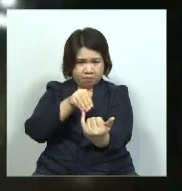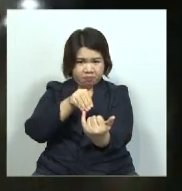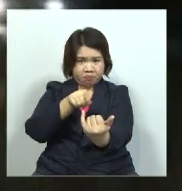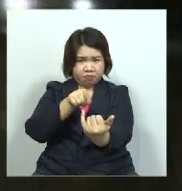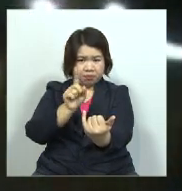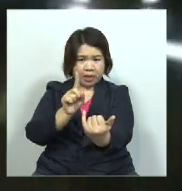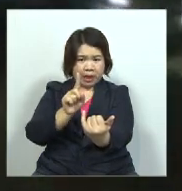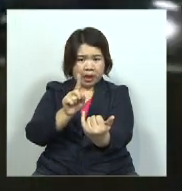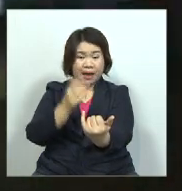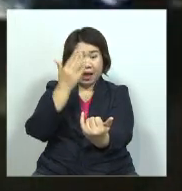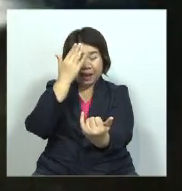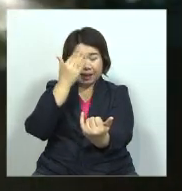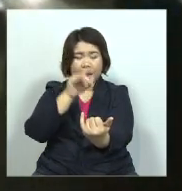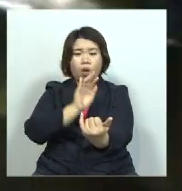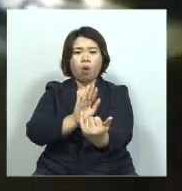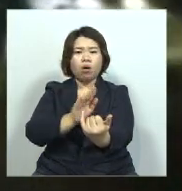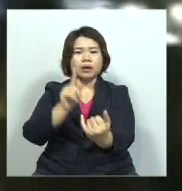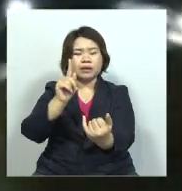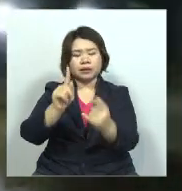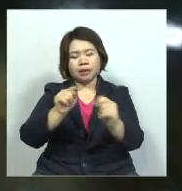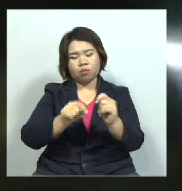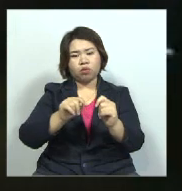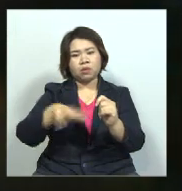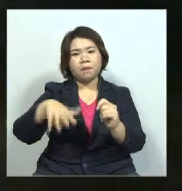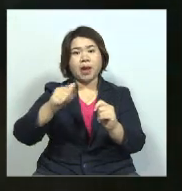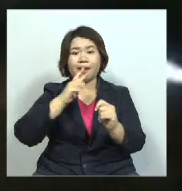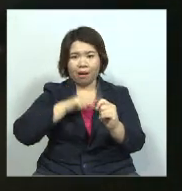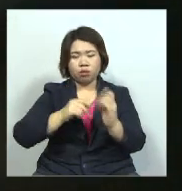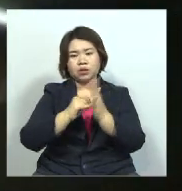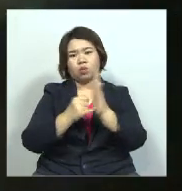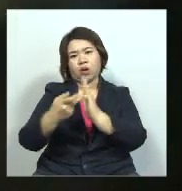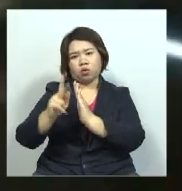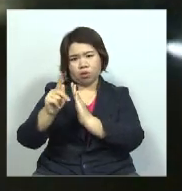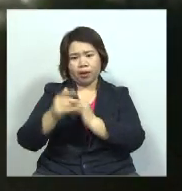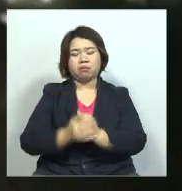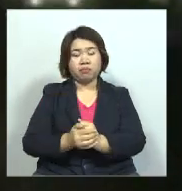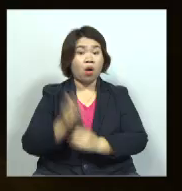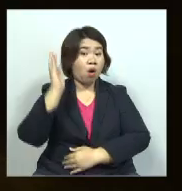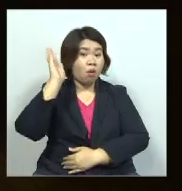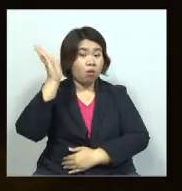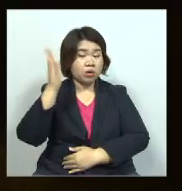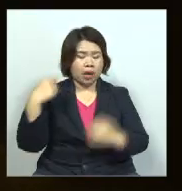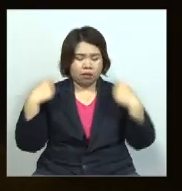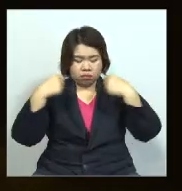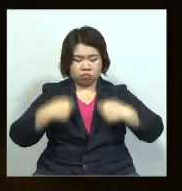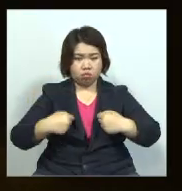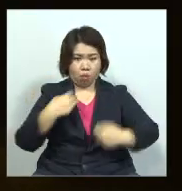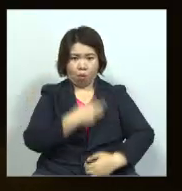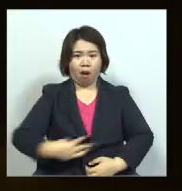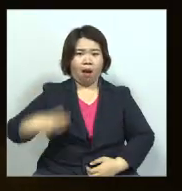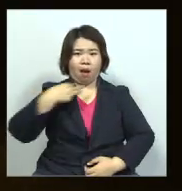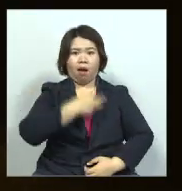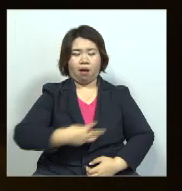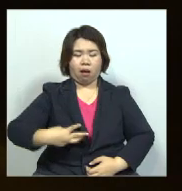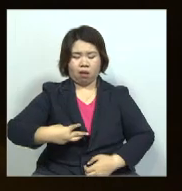าสุดหน้าบ้านกุดกว้างตำบลเมืองเก่าอำเภอเมืองจังหวัดขอนแก่นโดยชายคนดังกล่าวสวมกางเกงขาสั้น